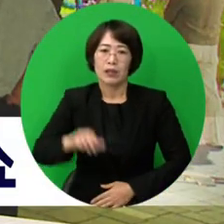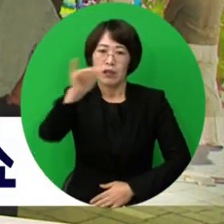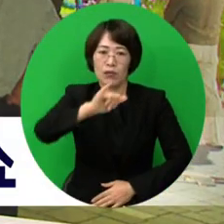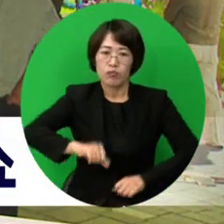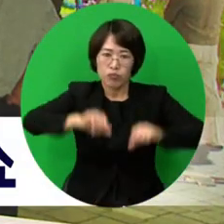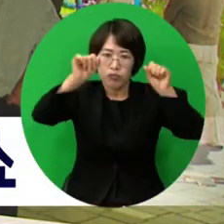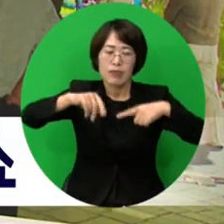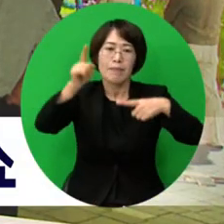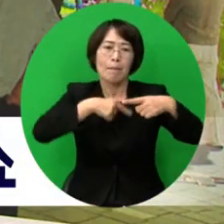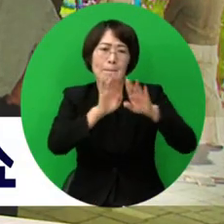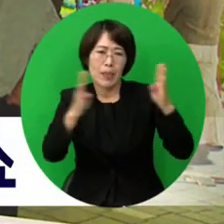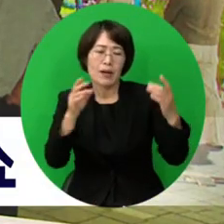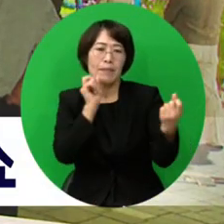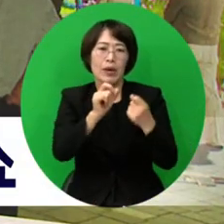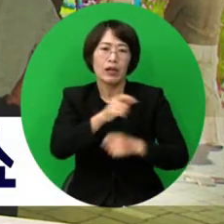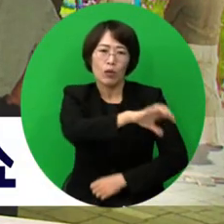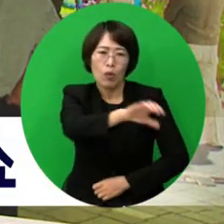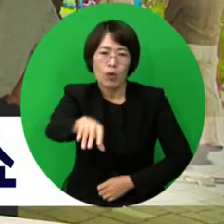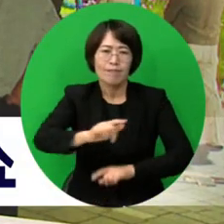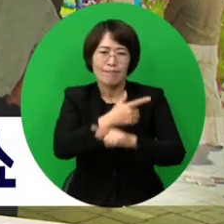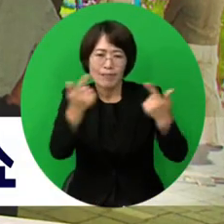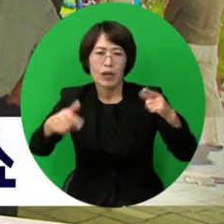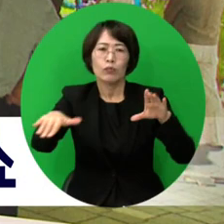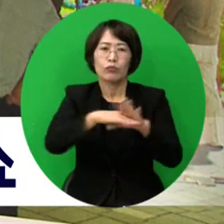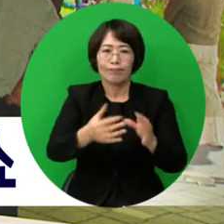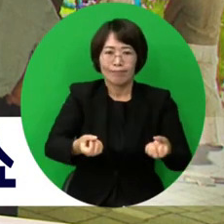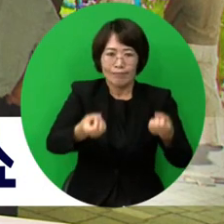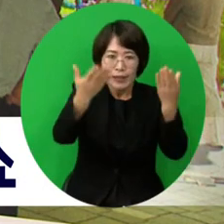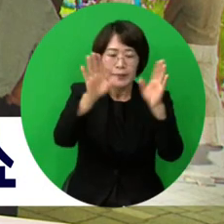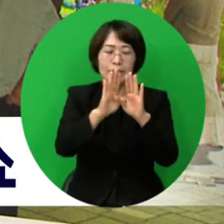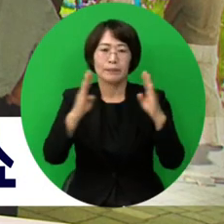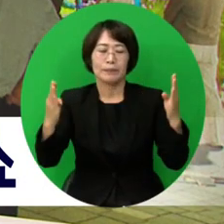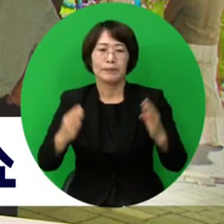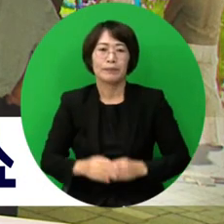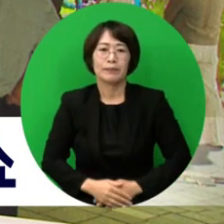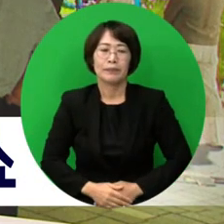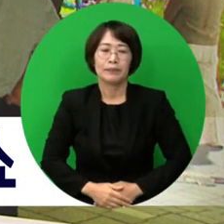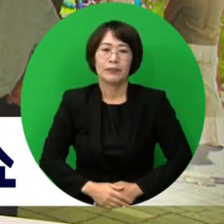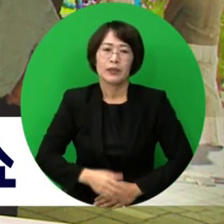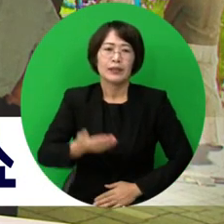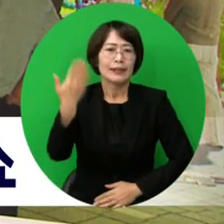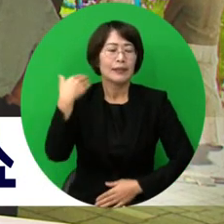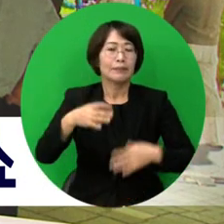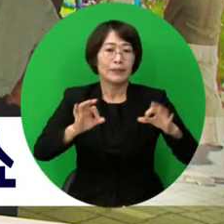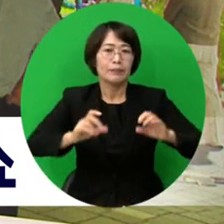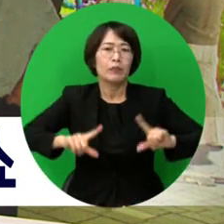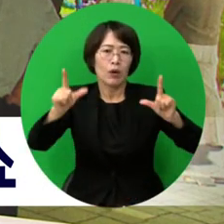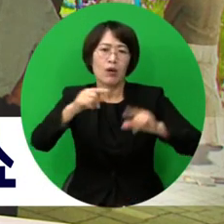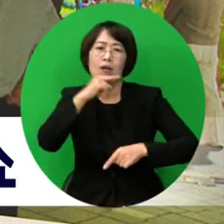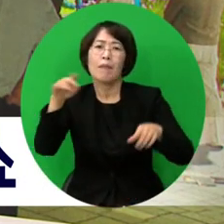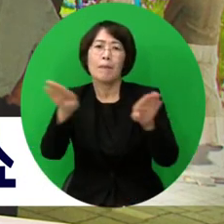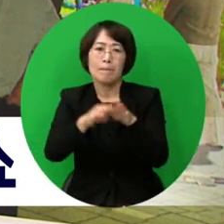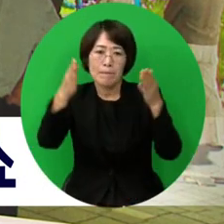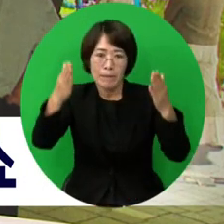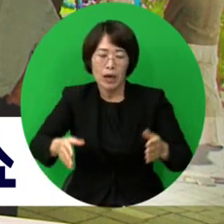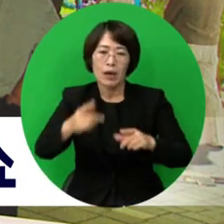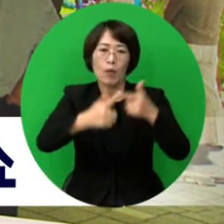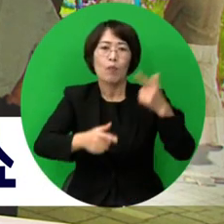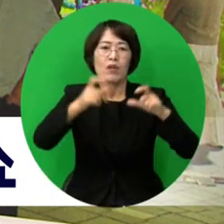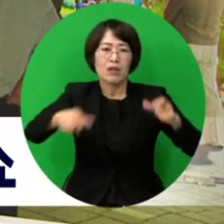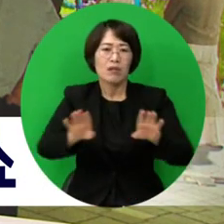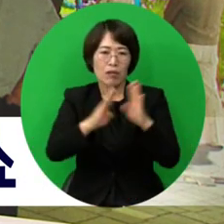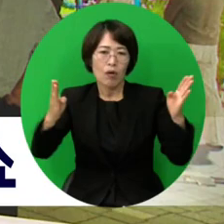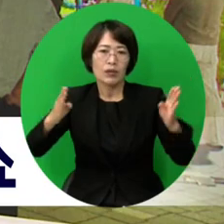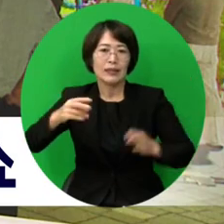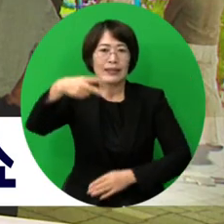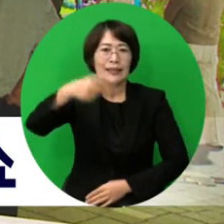전국체전을 앞두고 곳곳에서 다양한 문화 행사가 이어지고 있습니다. 지난 금요일부터 일요일까지 목포에서 열린